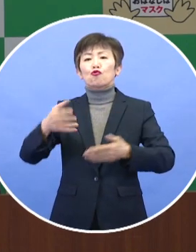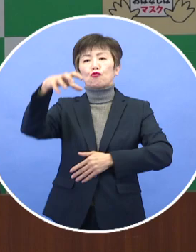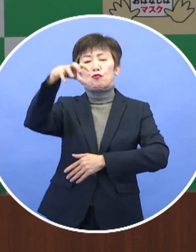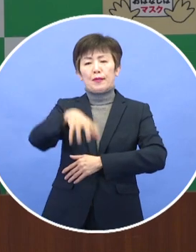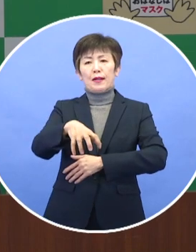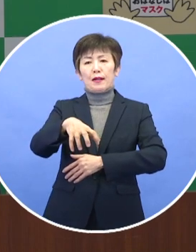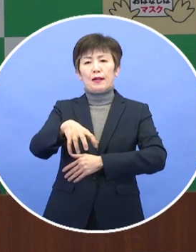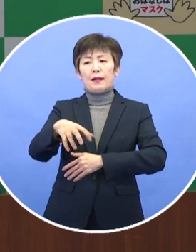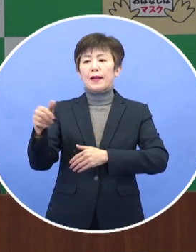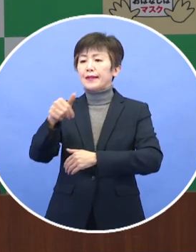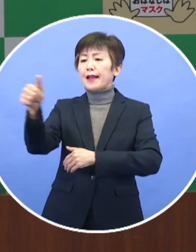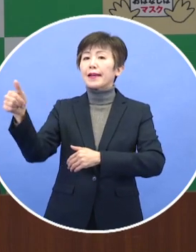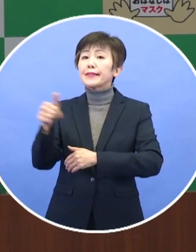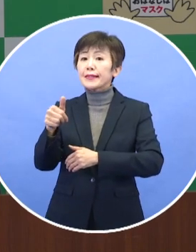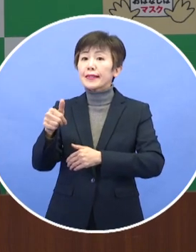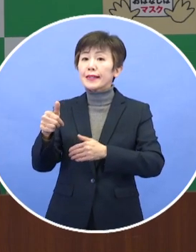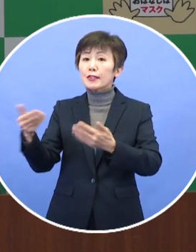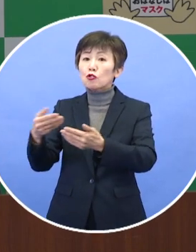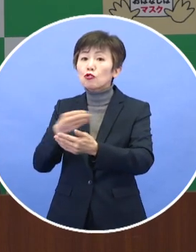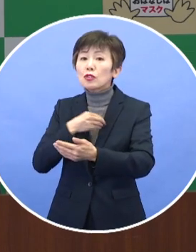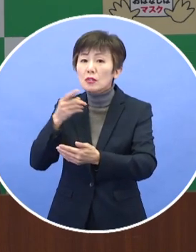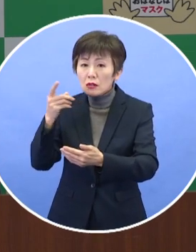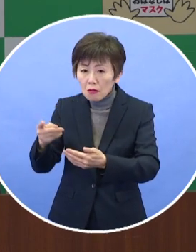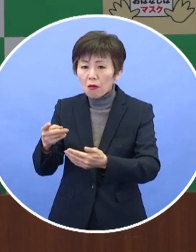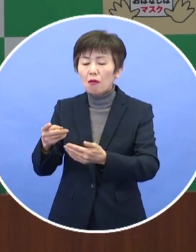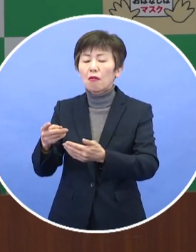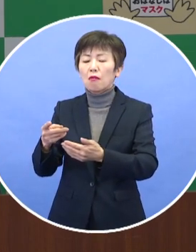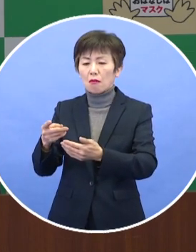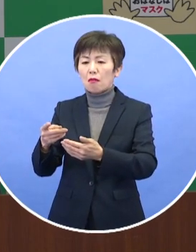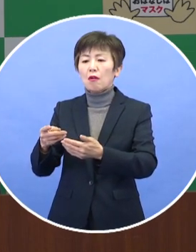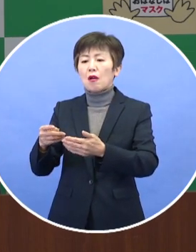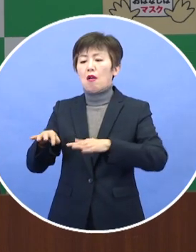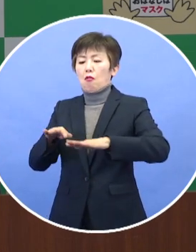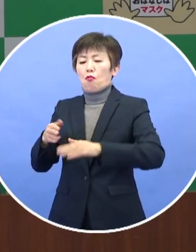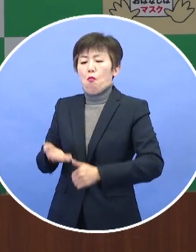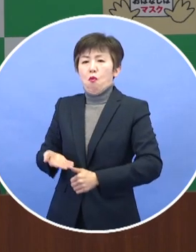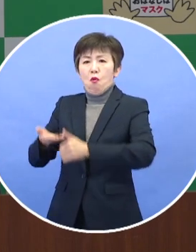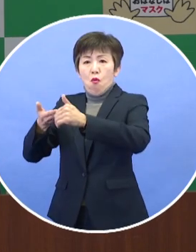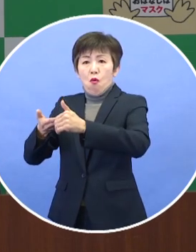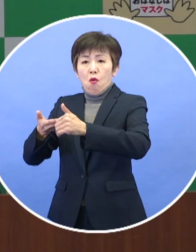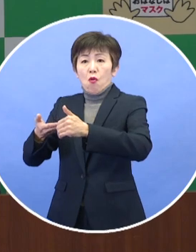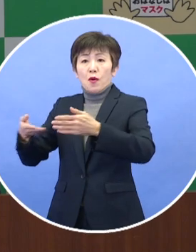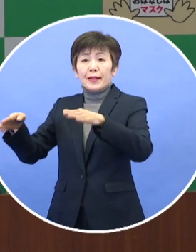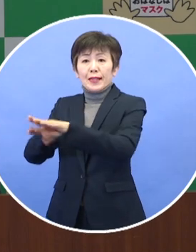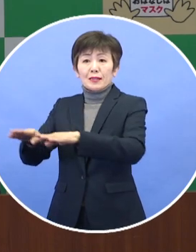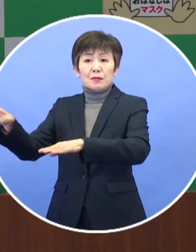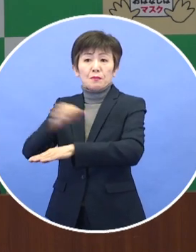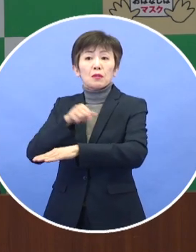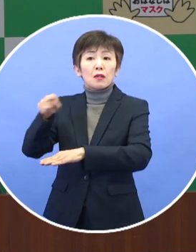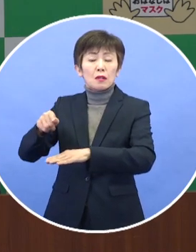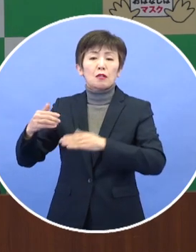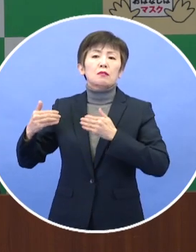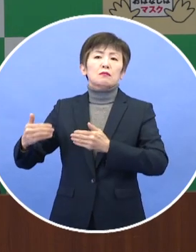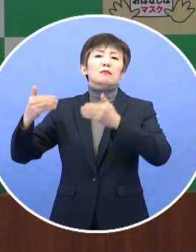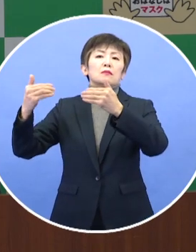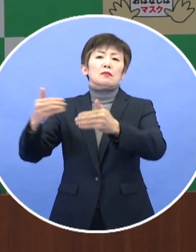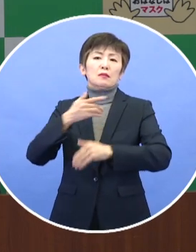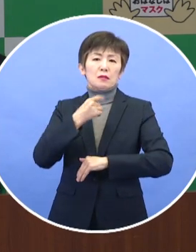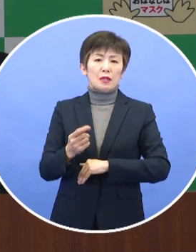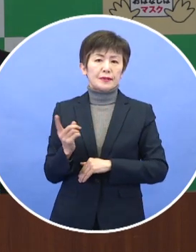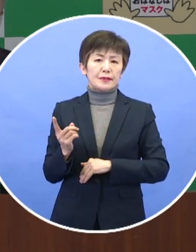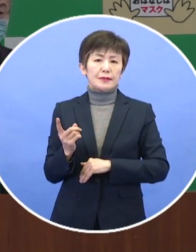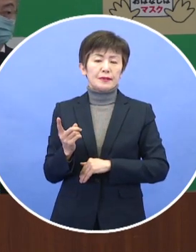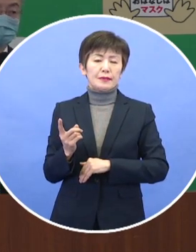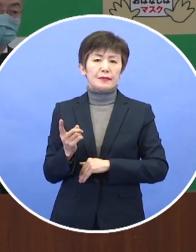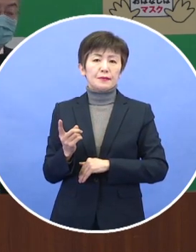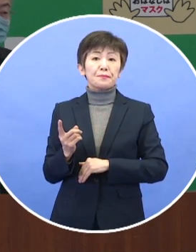ね、男性職員の育児休業、育児休暇、こういったものの取得の促進をしてまいります。実